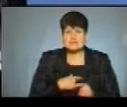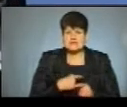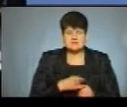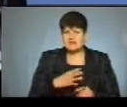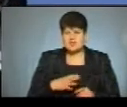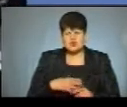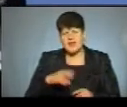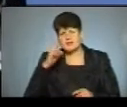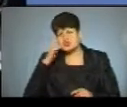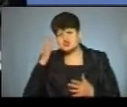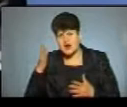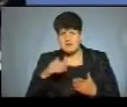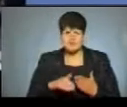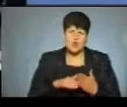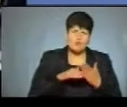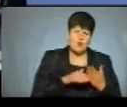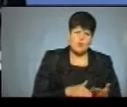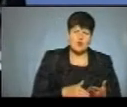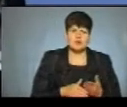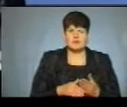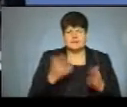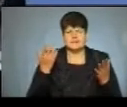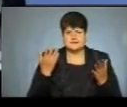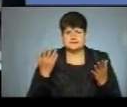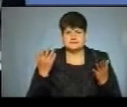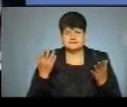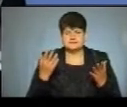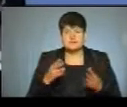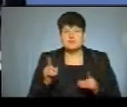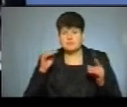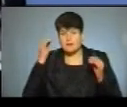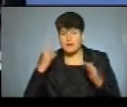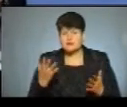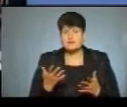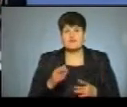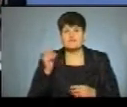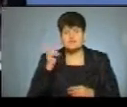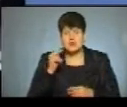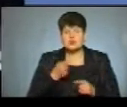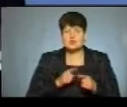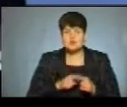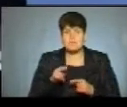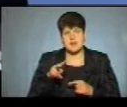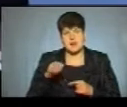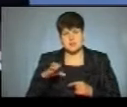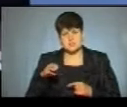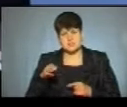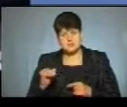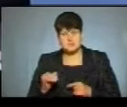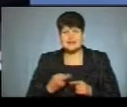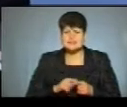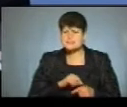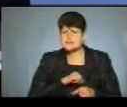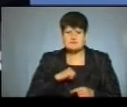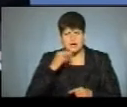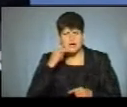чекаючи держави, допомоги, манни небесної. Власне, саме цьому вчать в Пласті. Власне, одним із